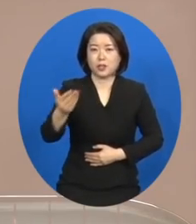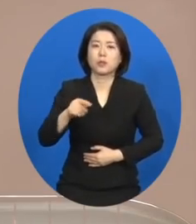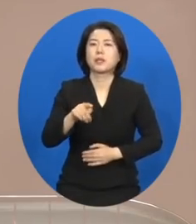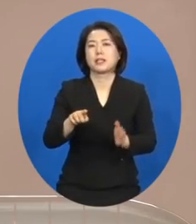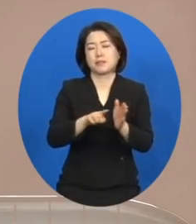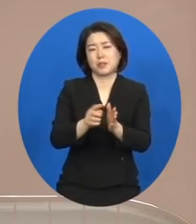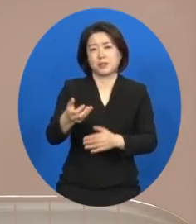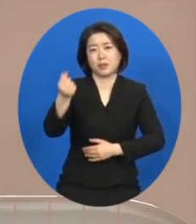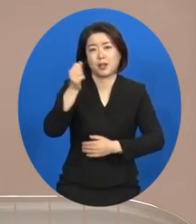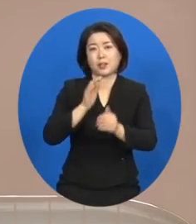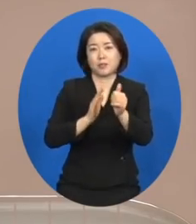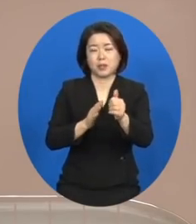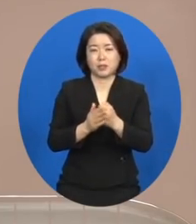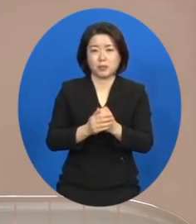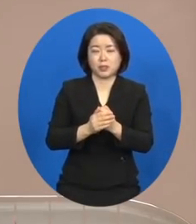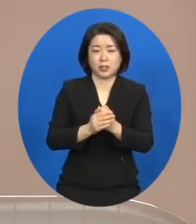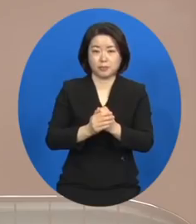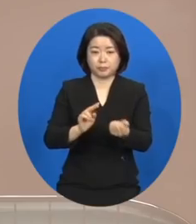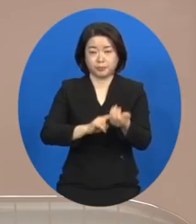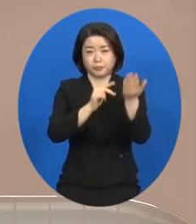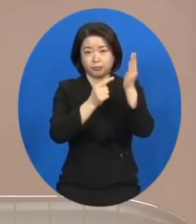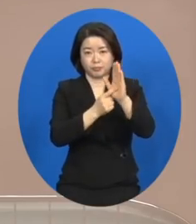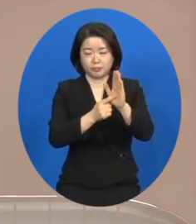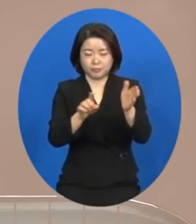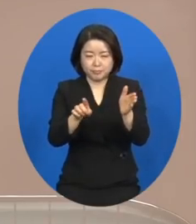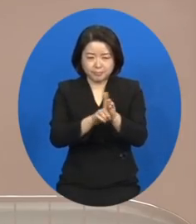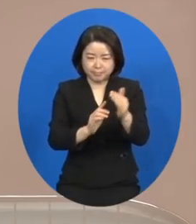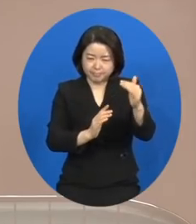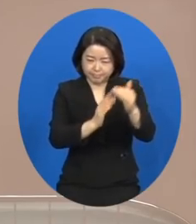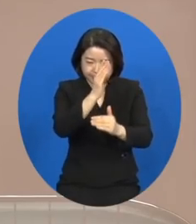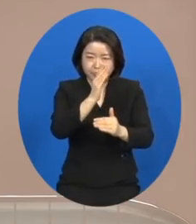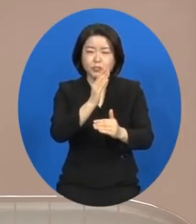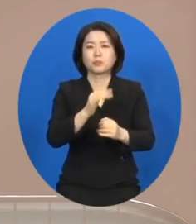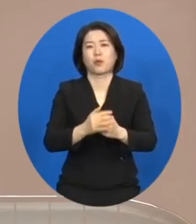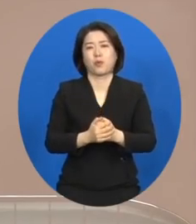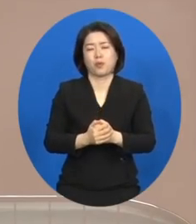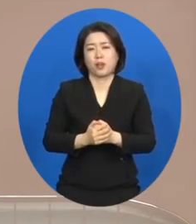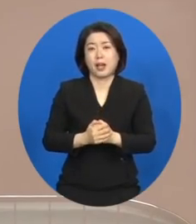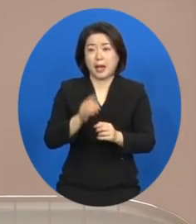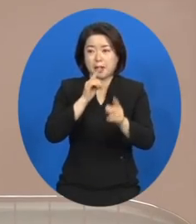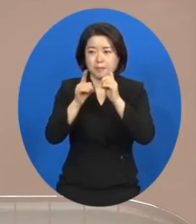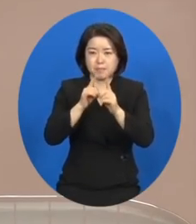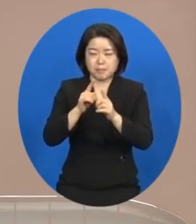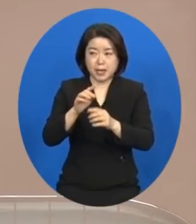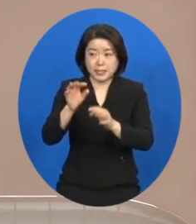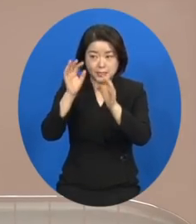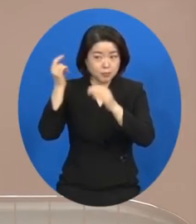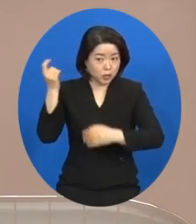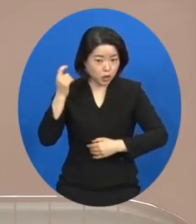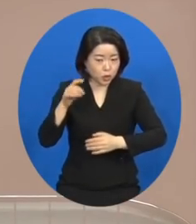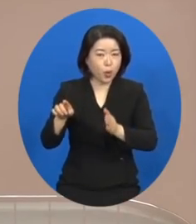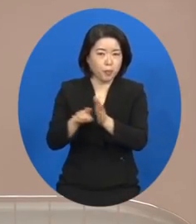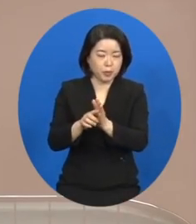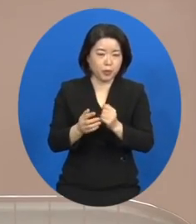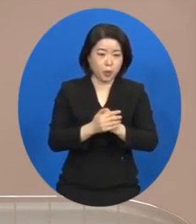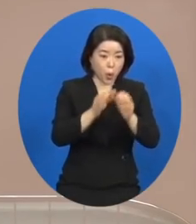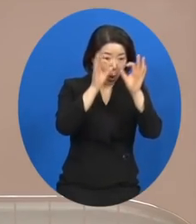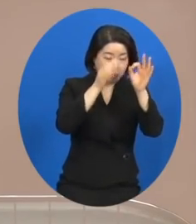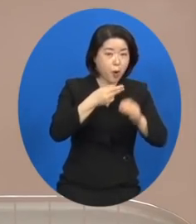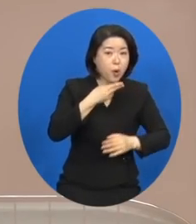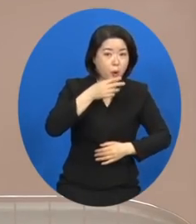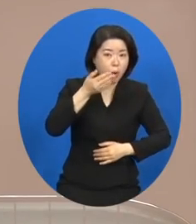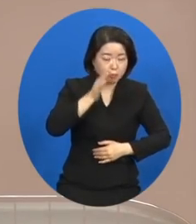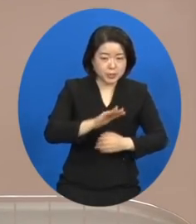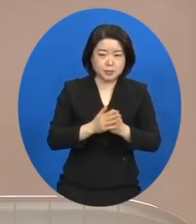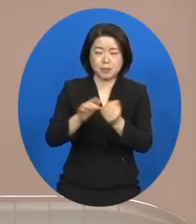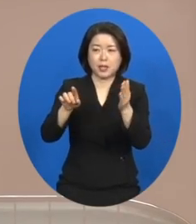원합니다. 표적 신앙의 한계를 극복하고 말씀을 믿고 순종하는 신앙으로, 보고 믿는 믿음에서 보지 않고도